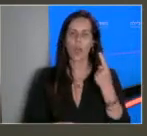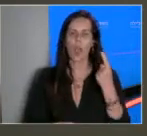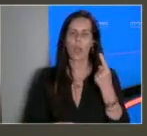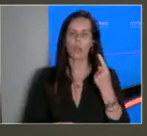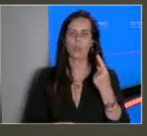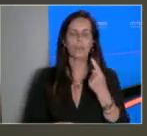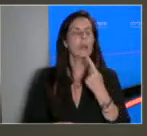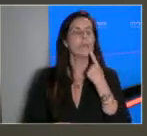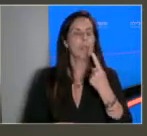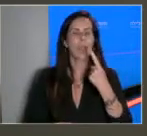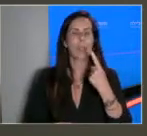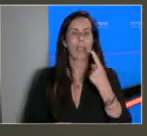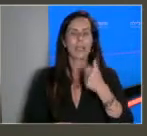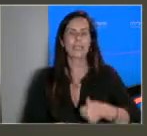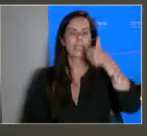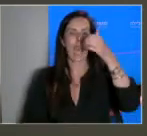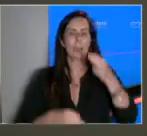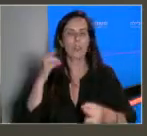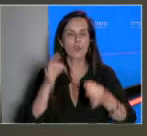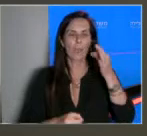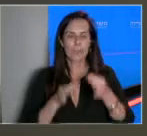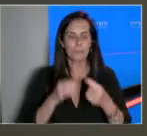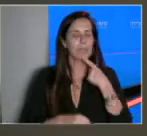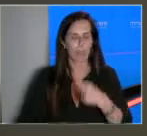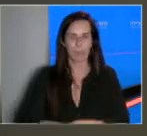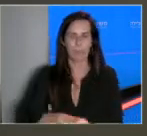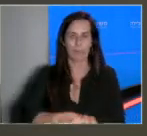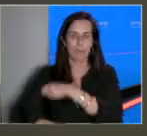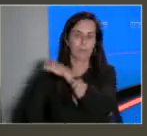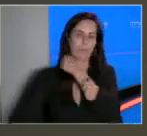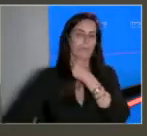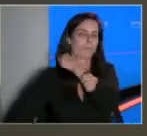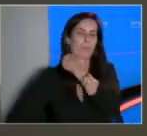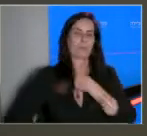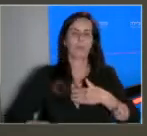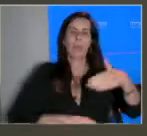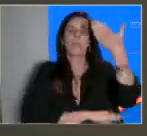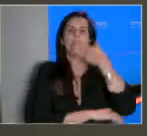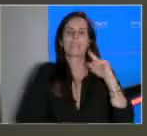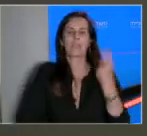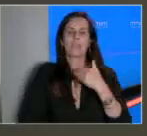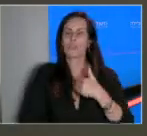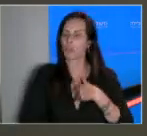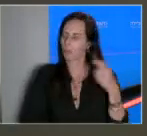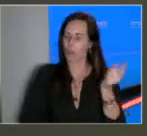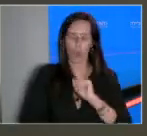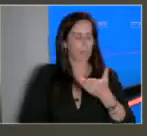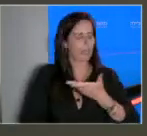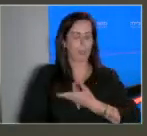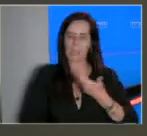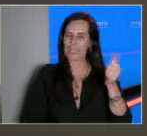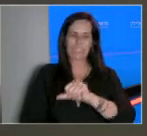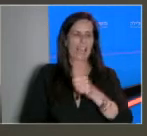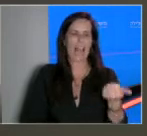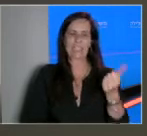ראש ונשלח הודעה לאבי ניסנקורן, שר המשפטים של מדינת ישראל, שאנחנו לא נקבל